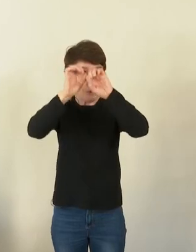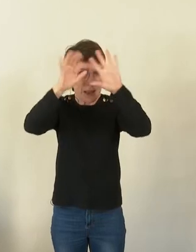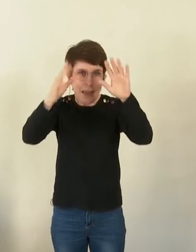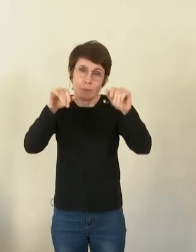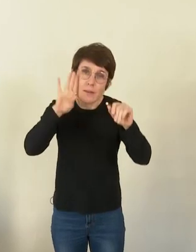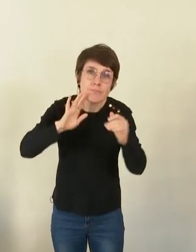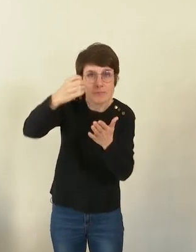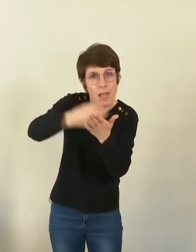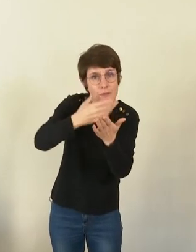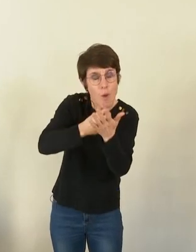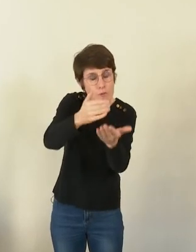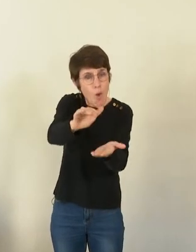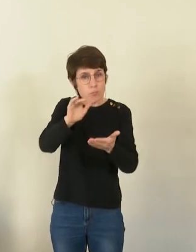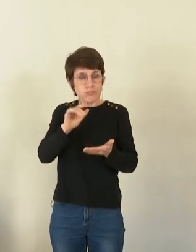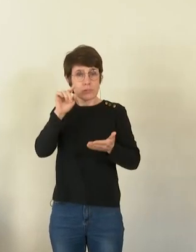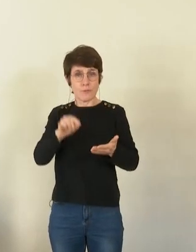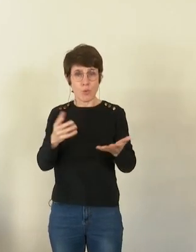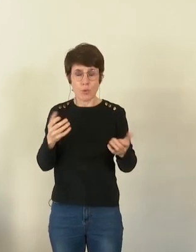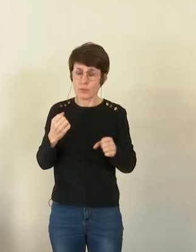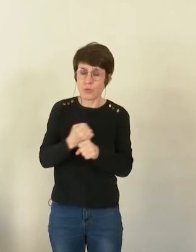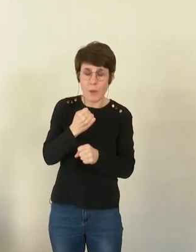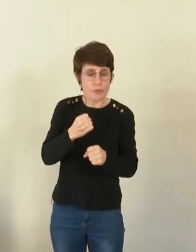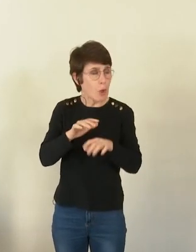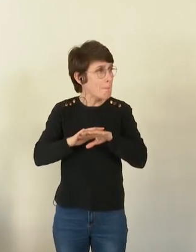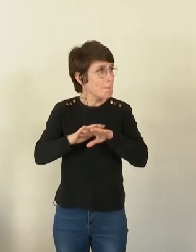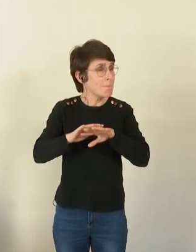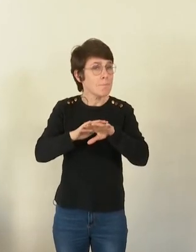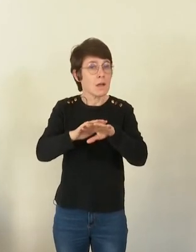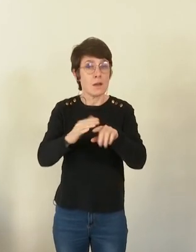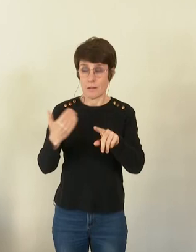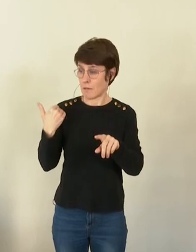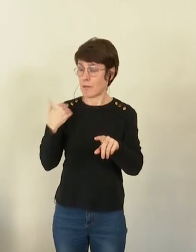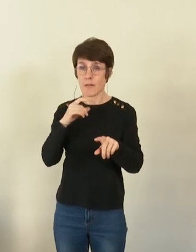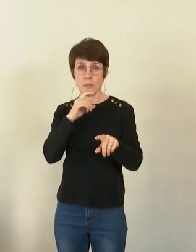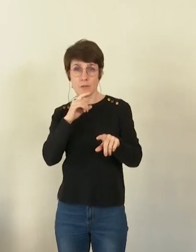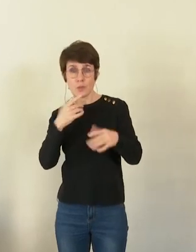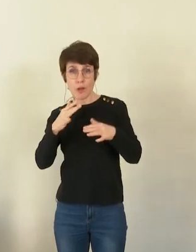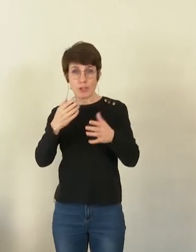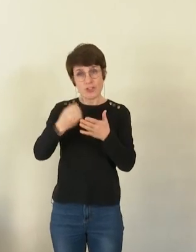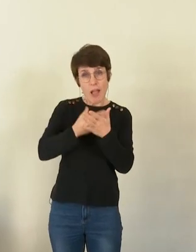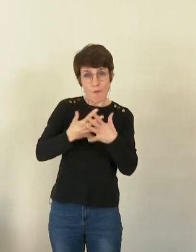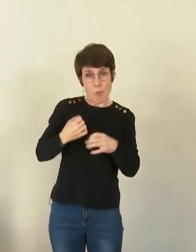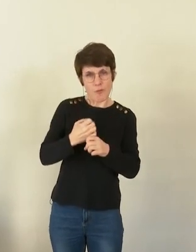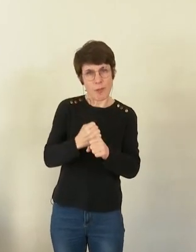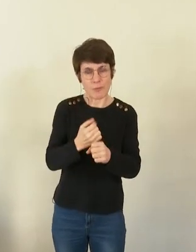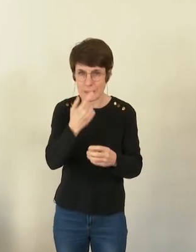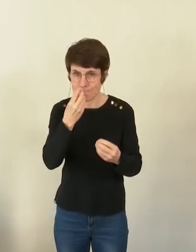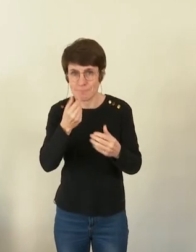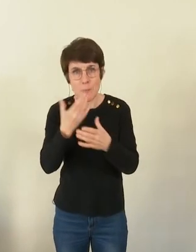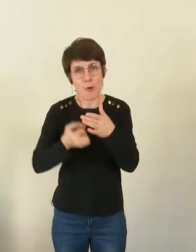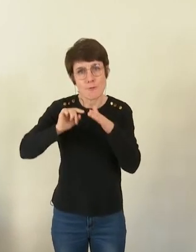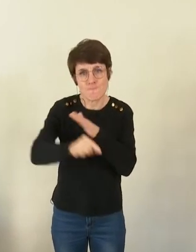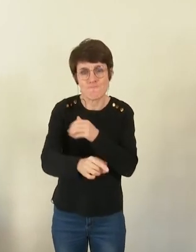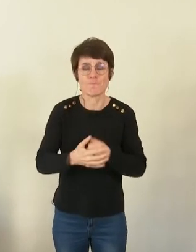vous en avez montré un certain nombre un peu plus tôt lors de la présentation qui vient de se de se conclure je pourrais